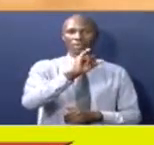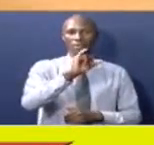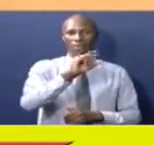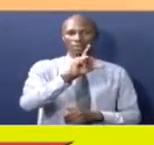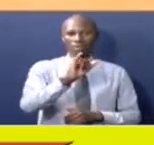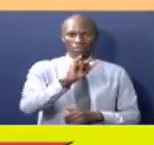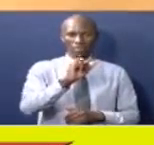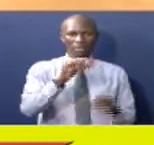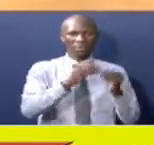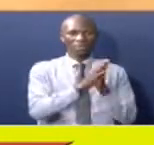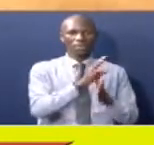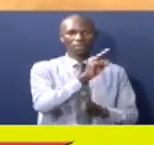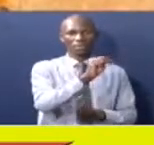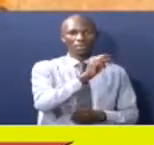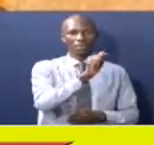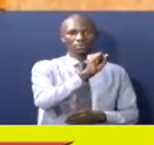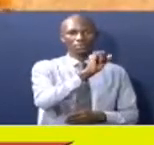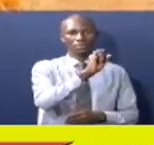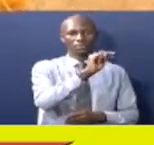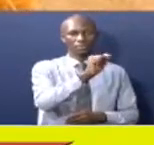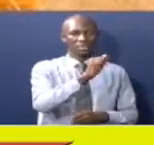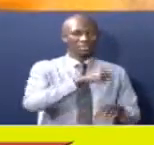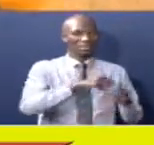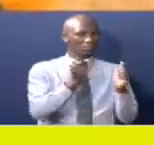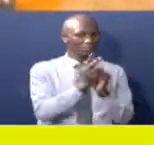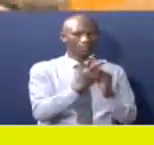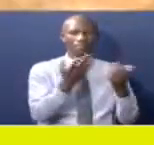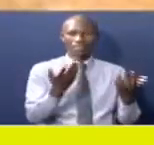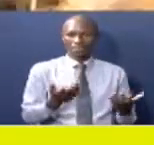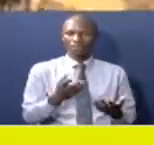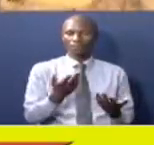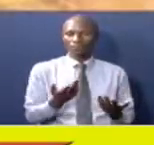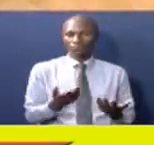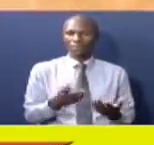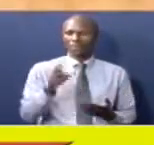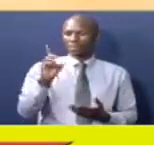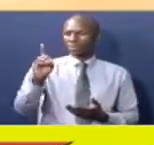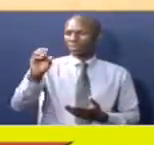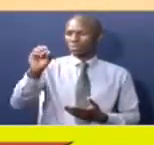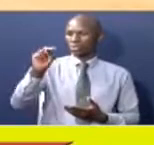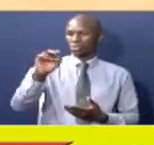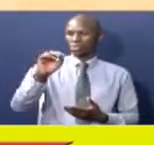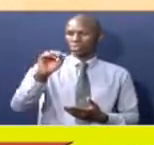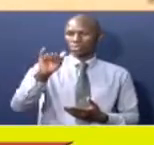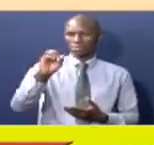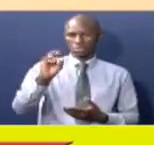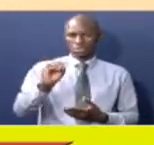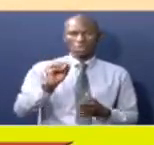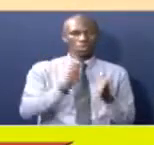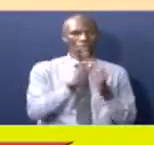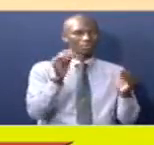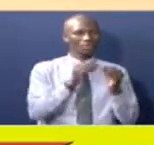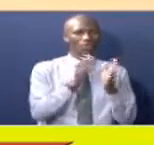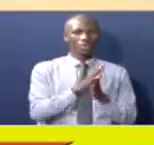maitha maikumana na timu wa Masinga Starlet mwendo ni wasa sita na Indi Kilili Ndonyo Starlet maisi yoka maikumana na katolo ni